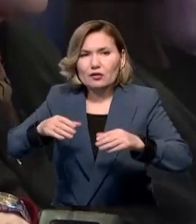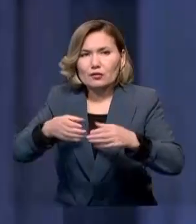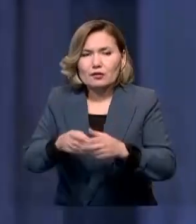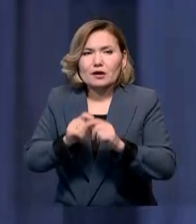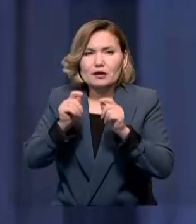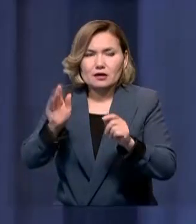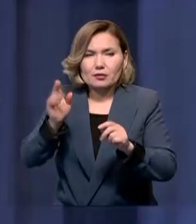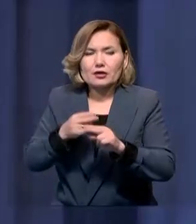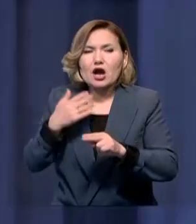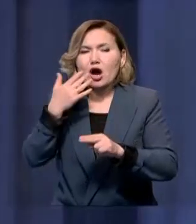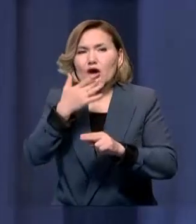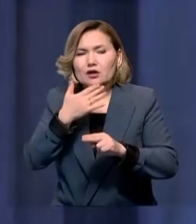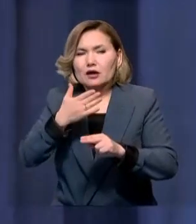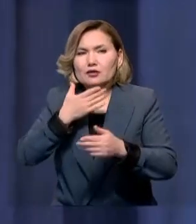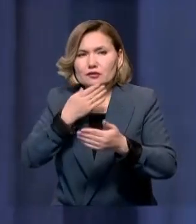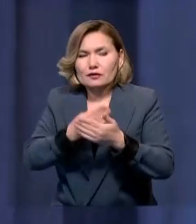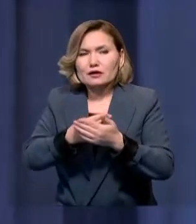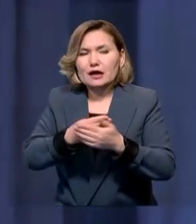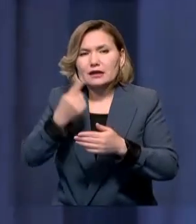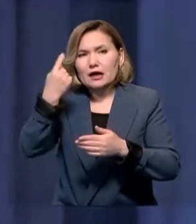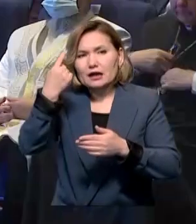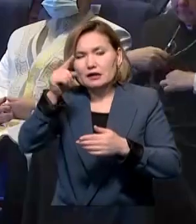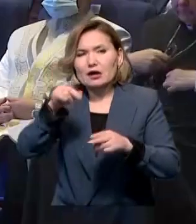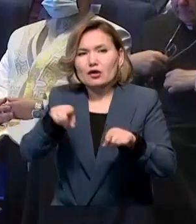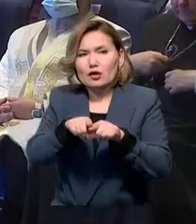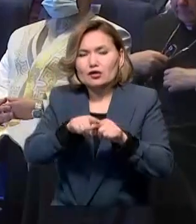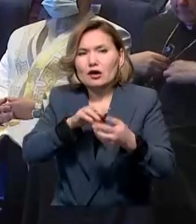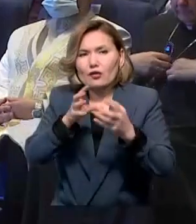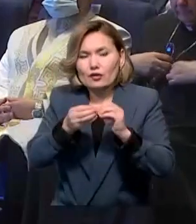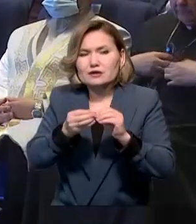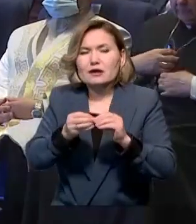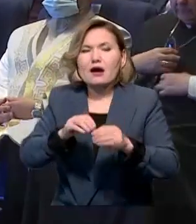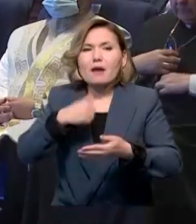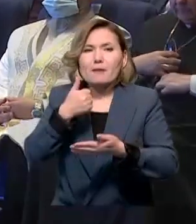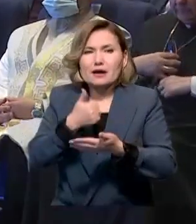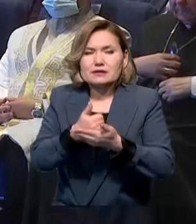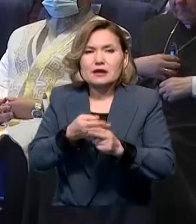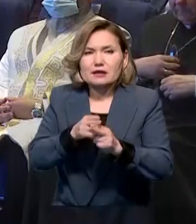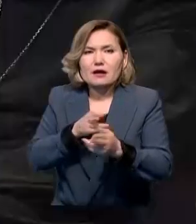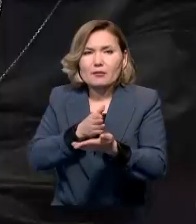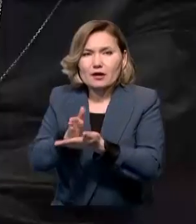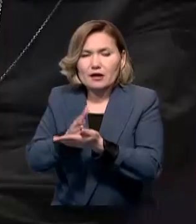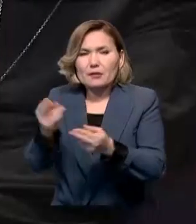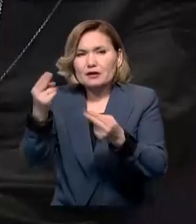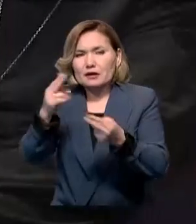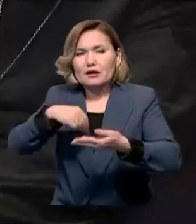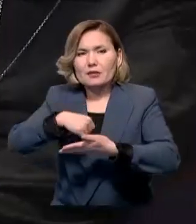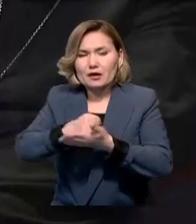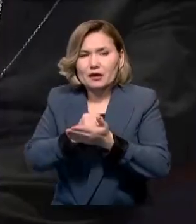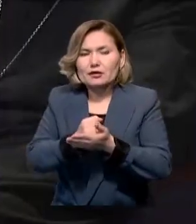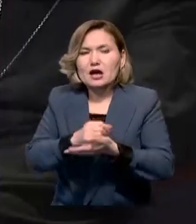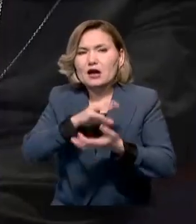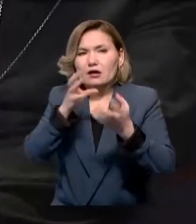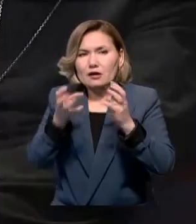болады. Ұлттық мүдемізге, идеологиямызға сай келетін басым тақырыптар бекітіліп,